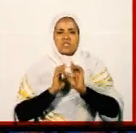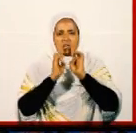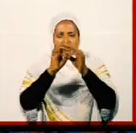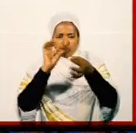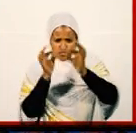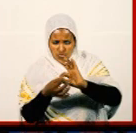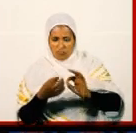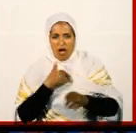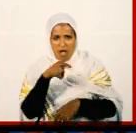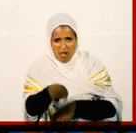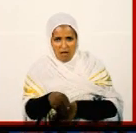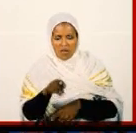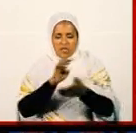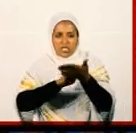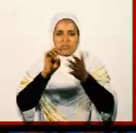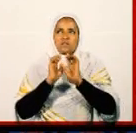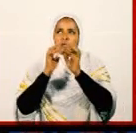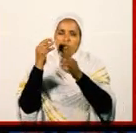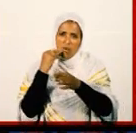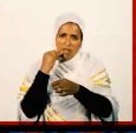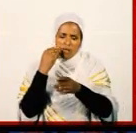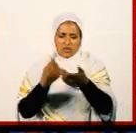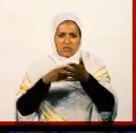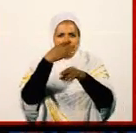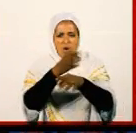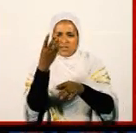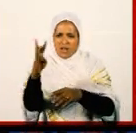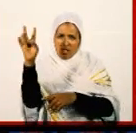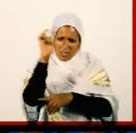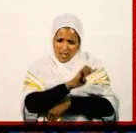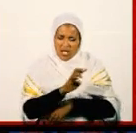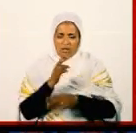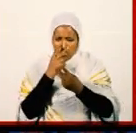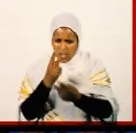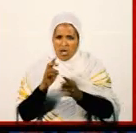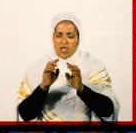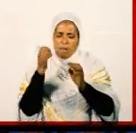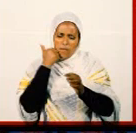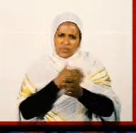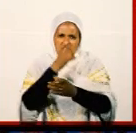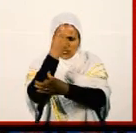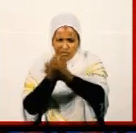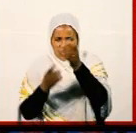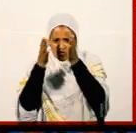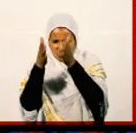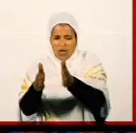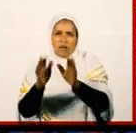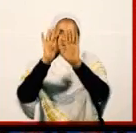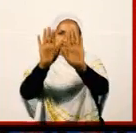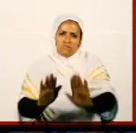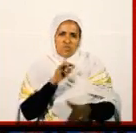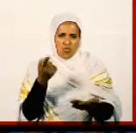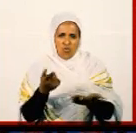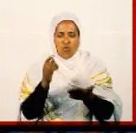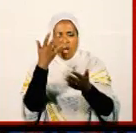ከዚያ የሚቀደሰው እንግዲህ 14ቱ ቀን ሲቀደስ የምናየው ማን ነው? የእመቤታችን ቅዳሴ ነው። የሚደንቅ ነገር እኮ ነው። የ15 ላይ ነው እንግዲህ የሚለወጠው የአራት